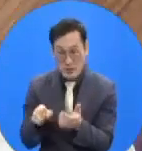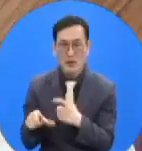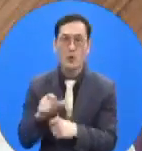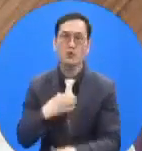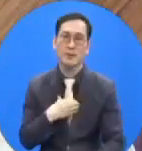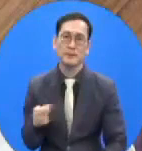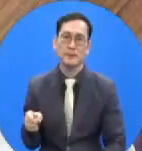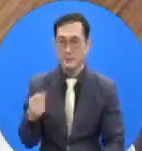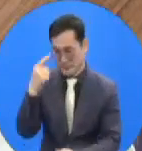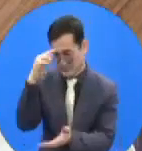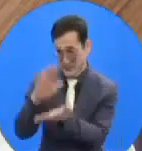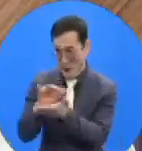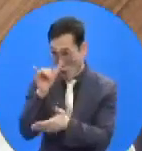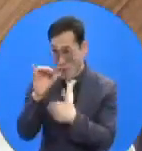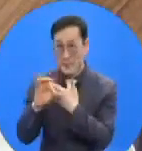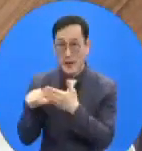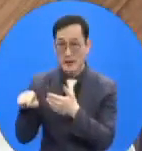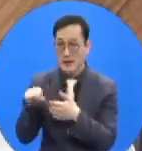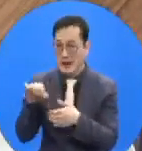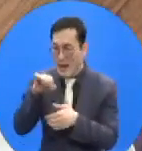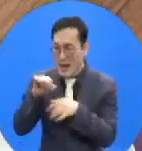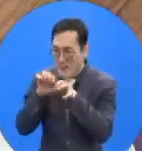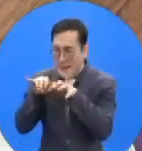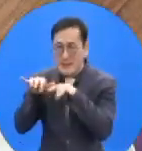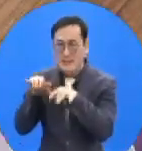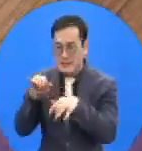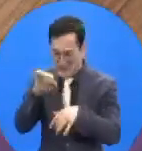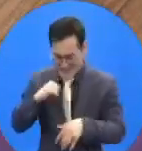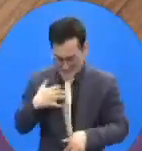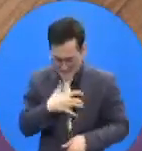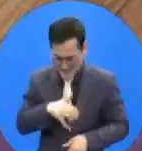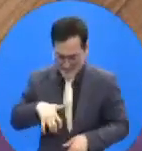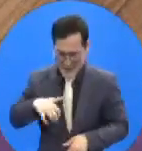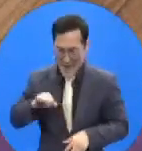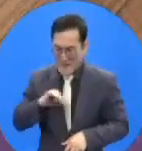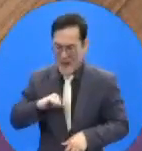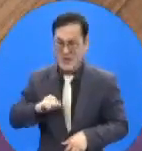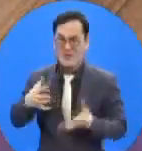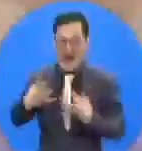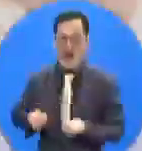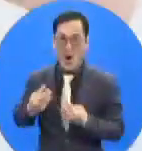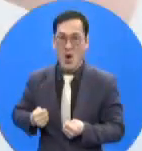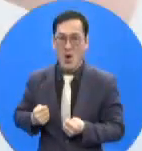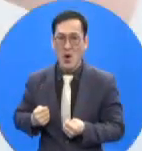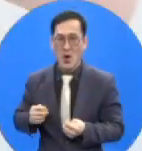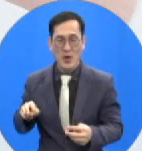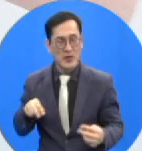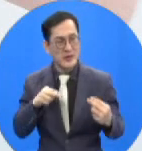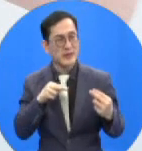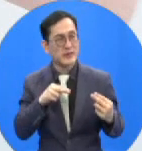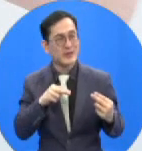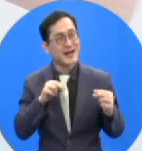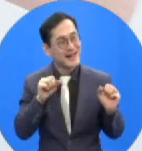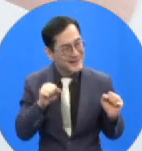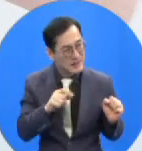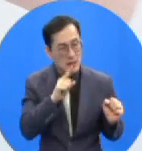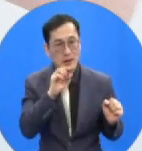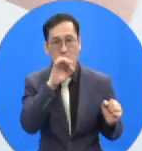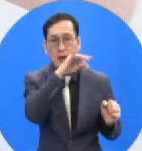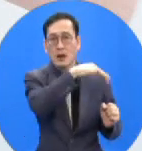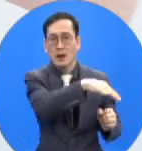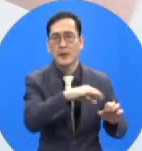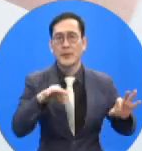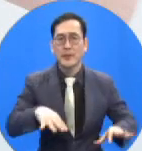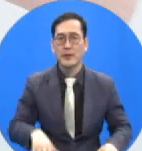증상이 발현이 됐다라는 거는 상당히 많은 양의 바이러스가 체내에 있다라는 거를 얘기를 하는 거고요. 예. 상당히 많은 양의 바이러스가 체내에